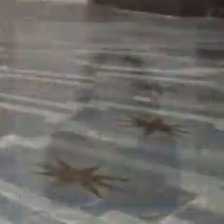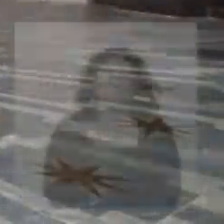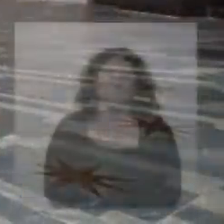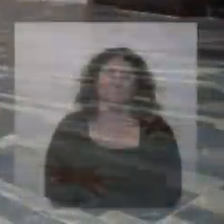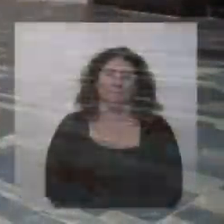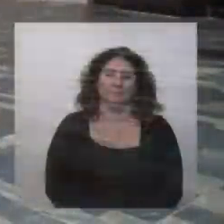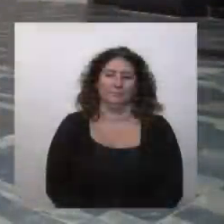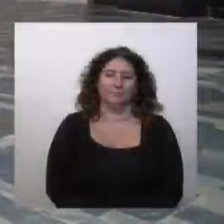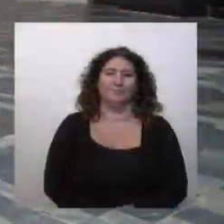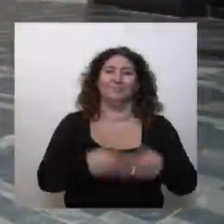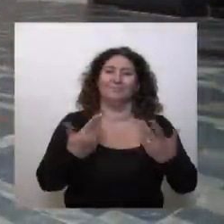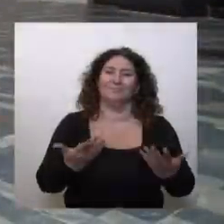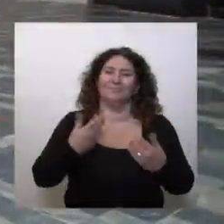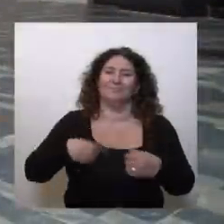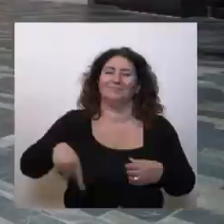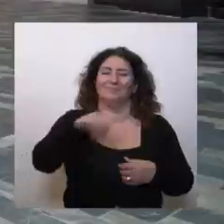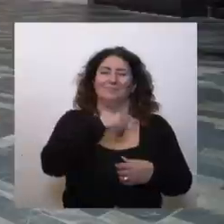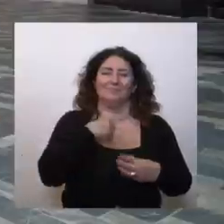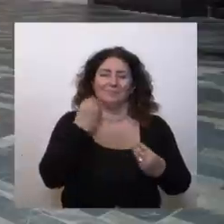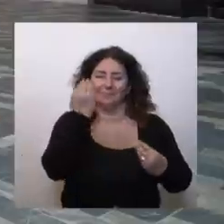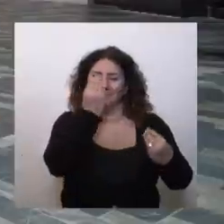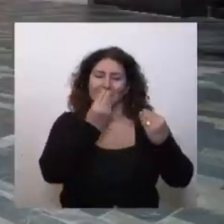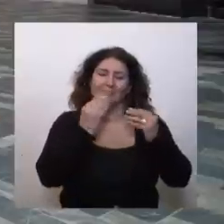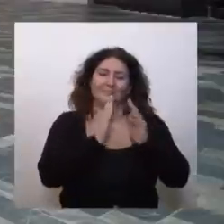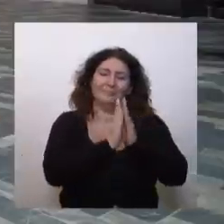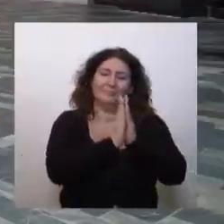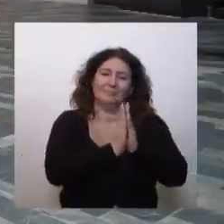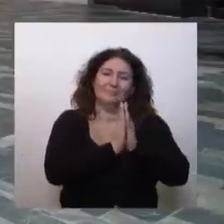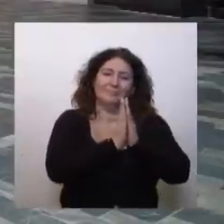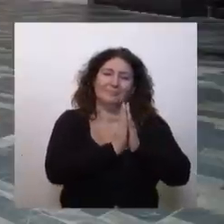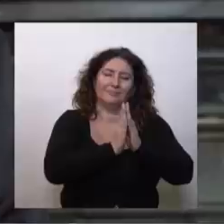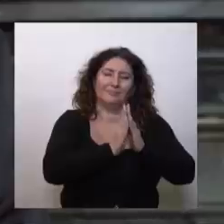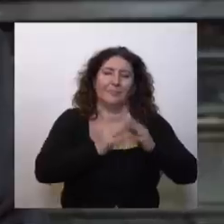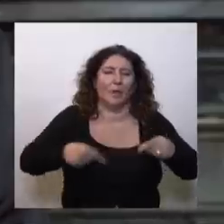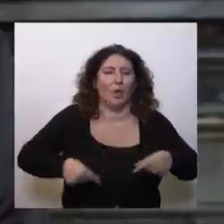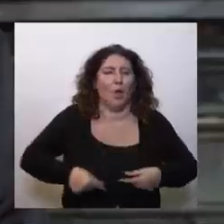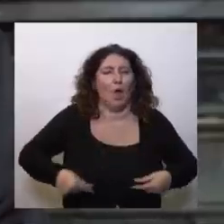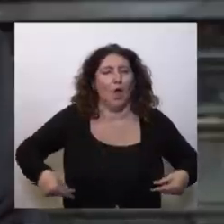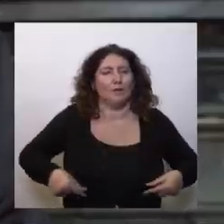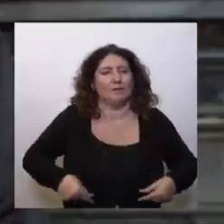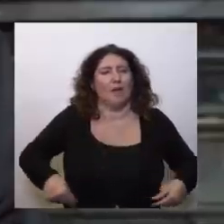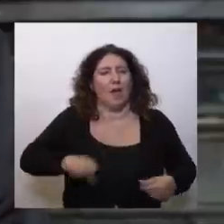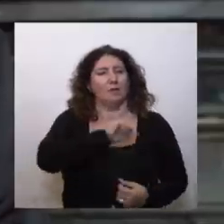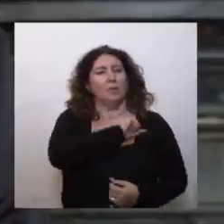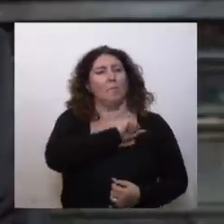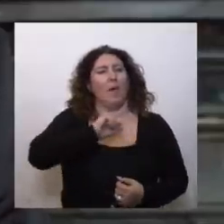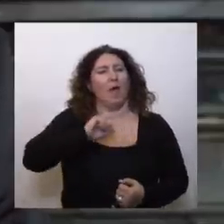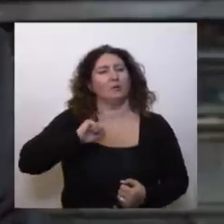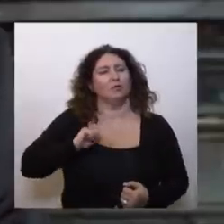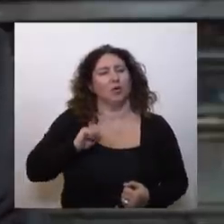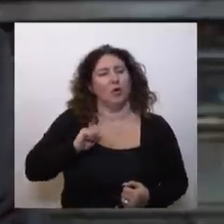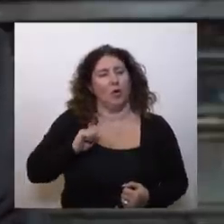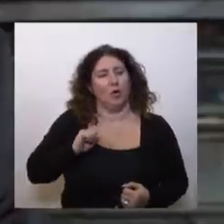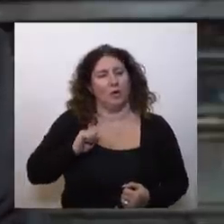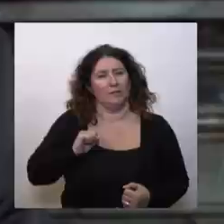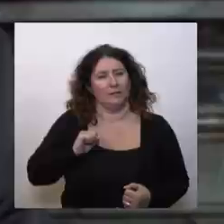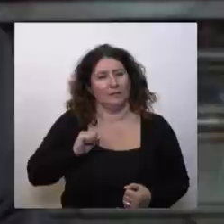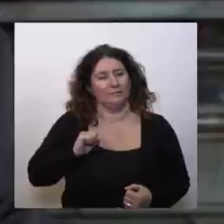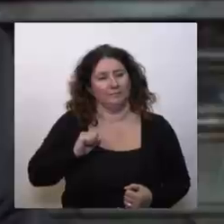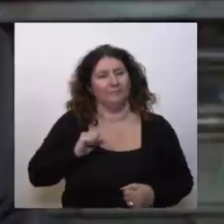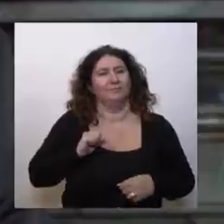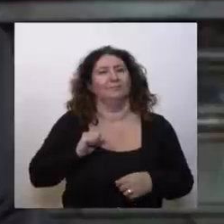Contempliamo ora il segno della passione del costato dell'uomo della sindone. Ci